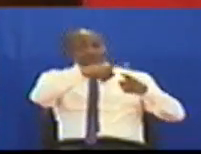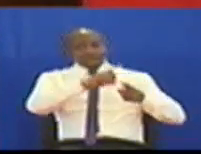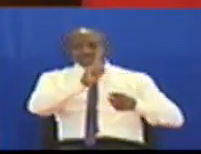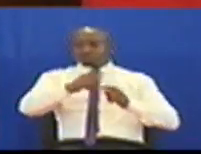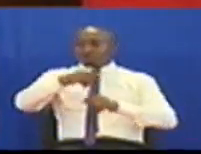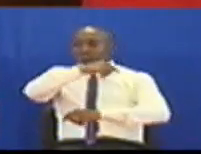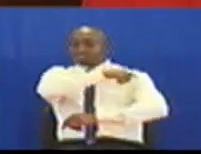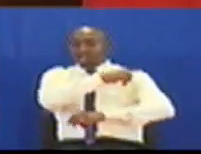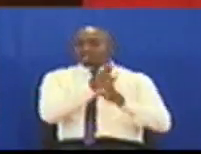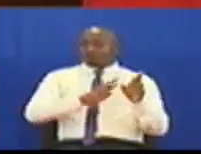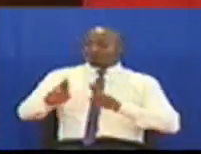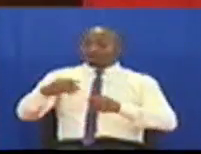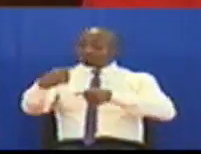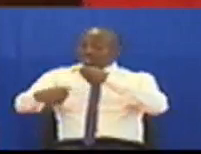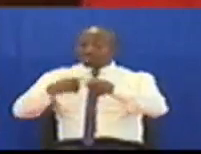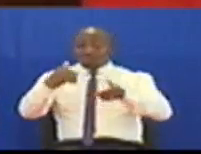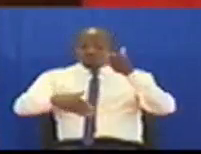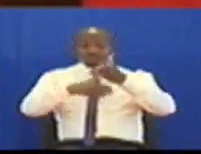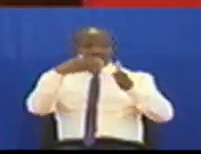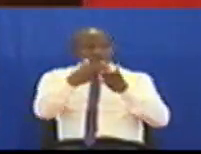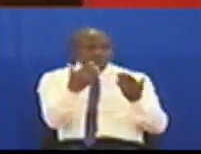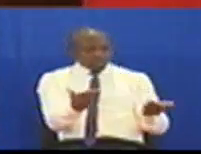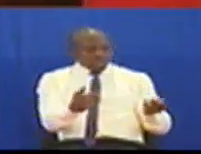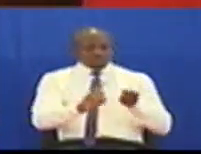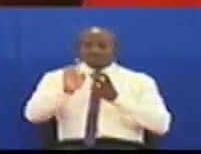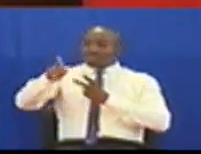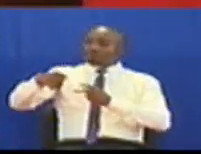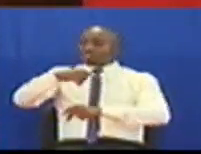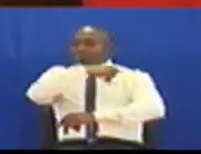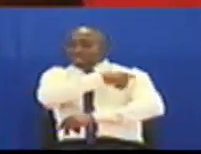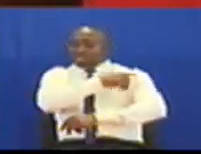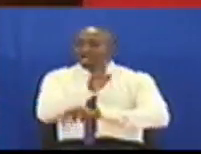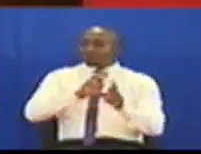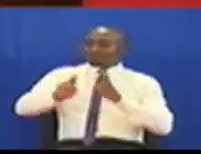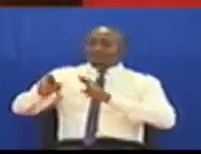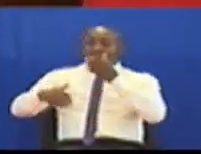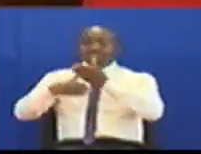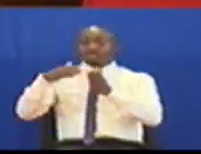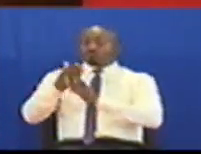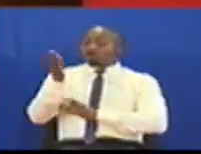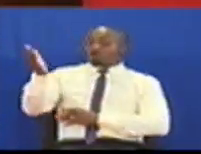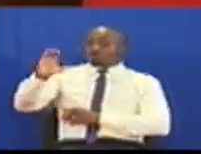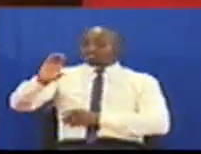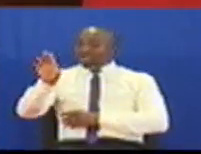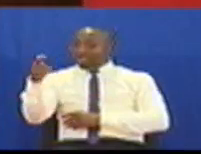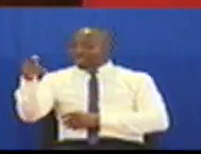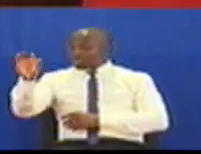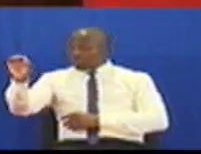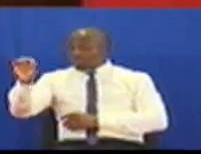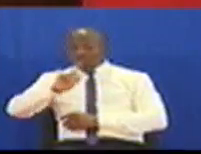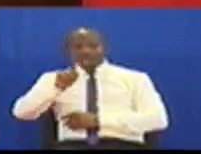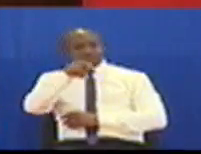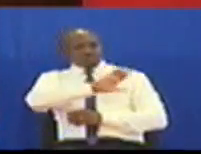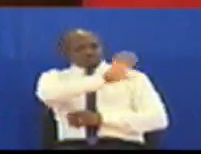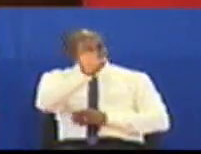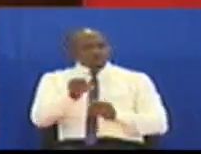hospitali ya rufaa inajengwa, kuna hospitali ya rufaa inajengwa Chato. Na zikikamilika hizo, ndio kusema kwa maana